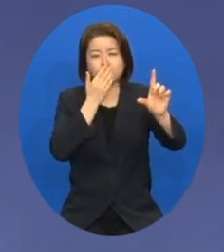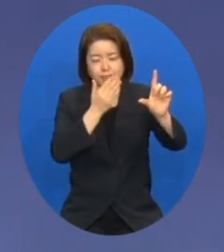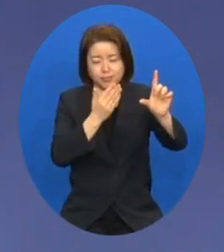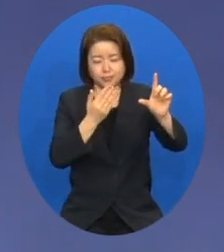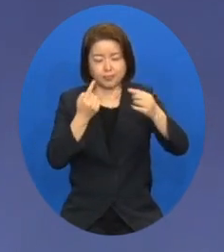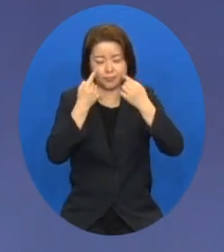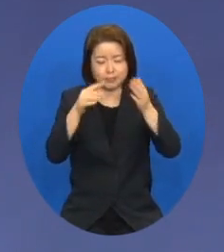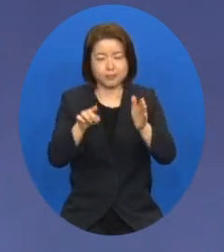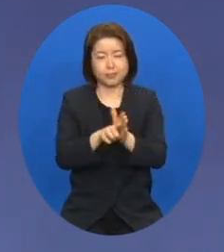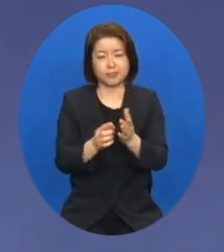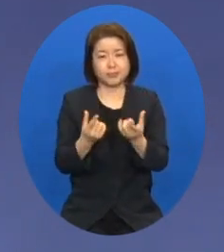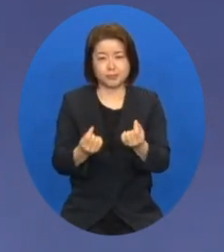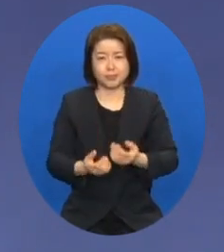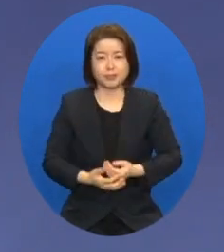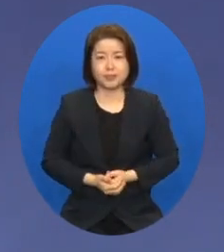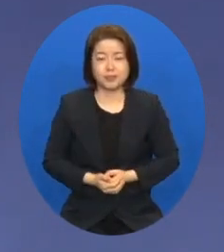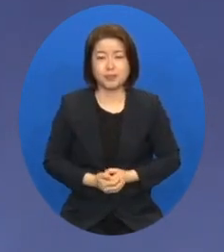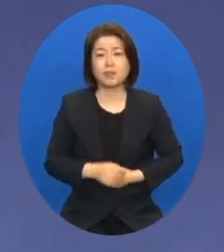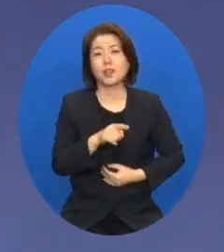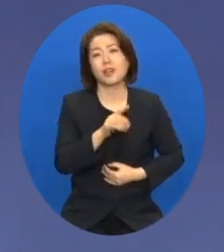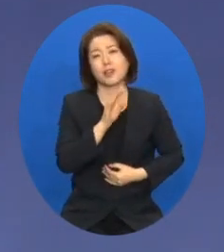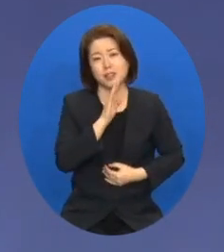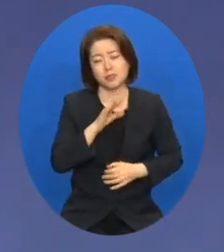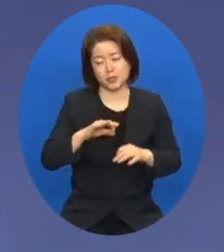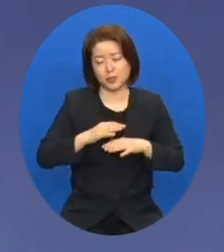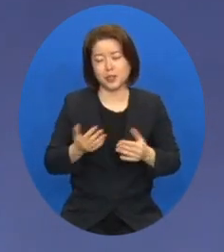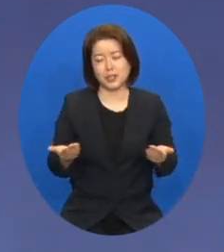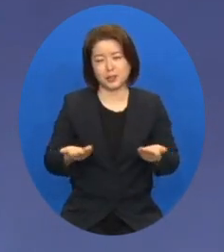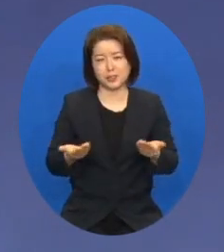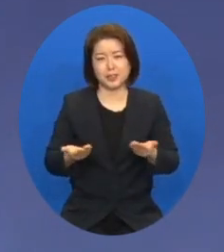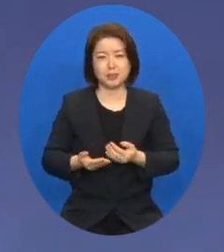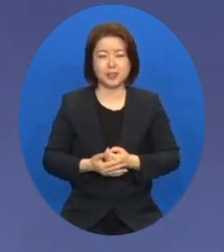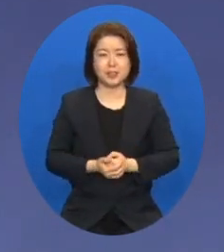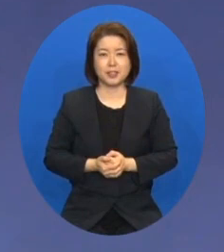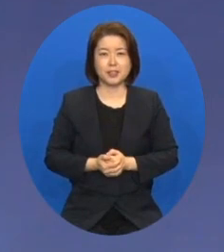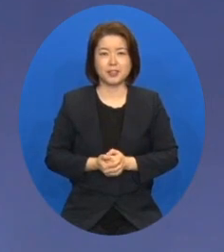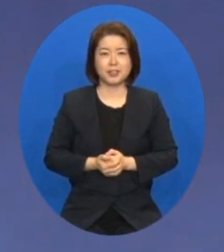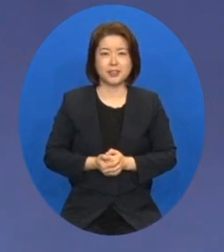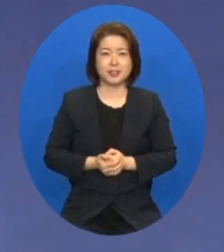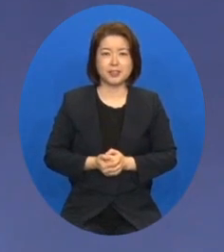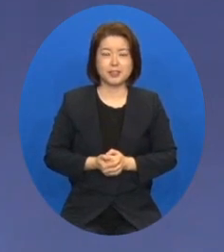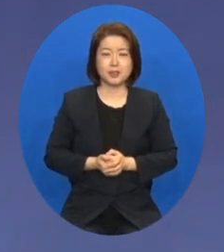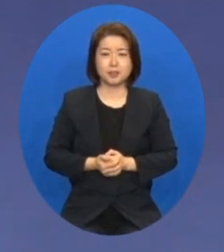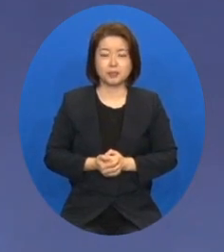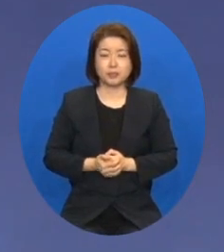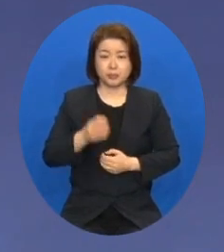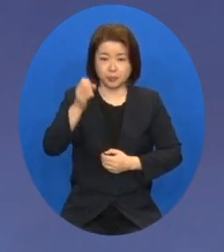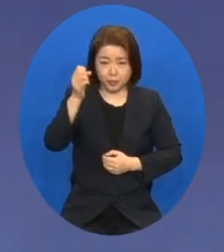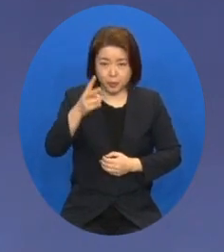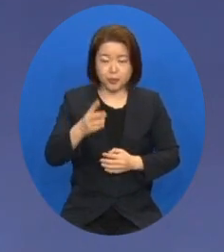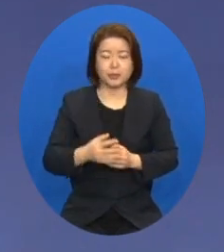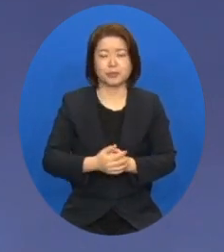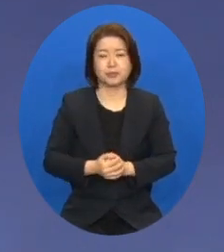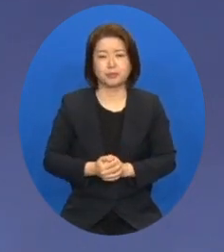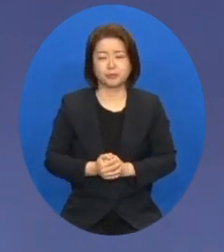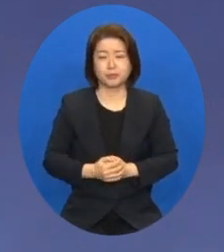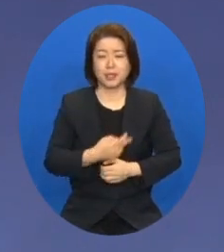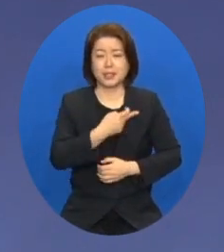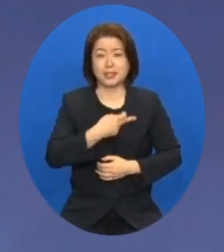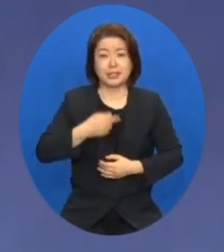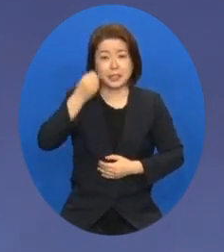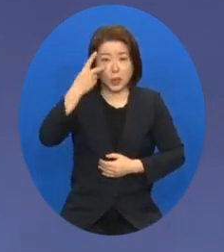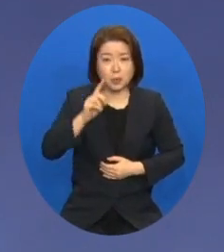확신합니다 이건 정말 놀라운 일이지요 이어서 사도